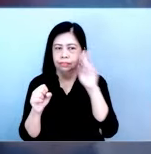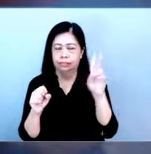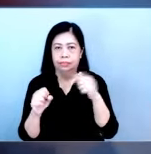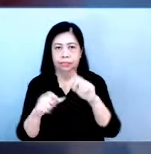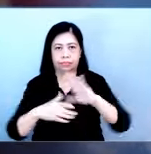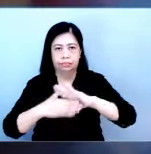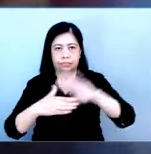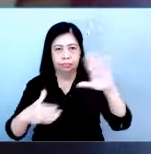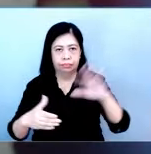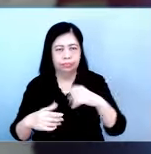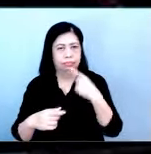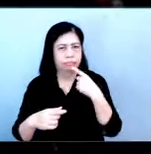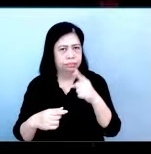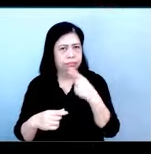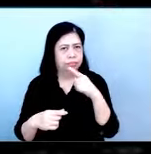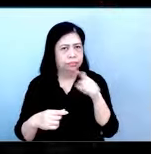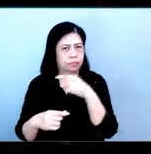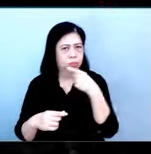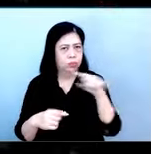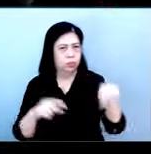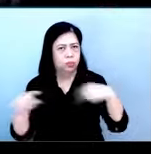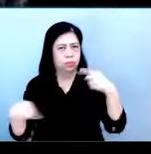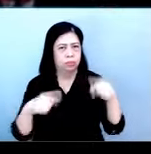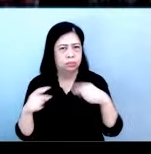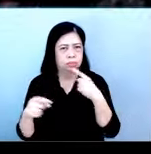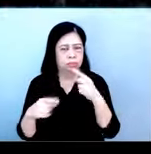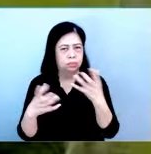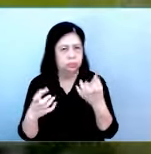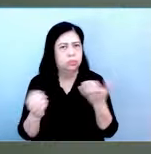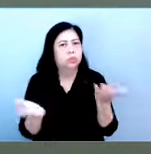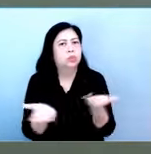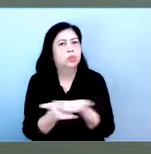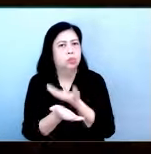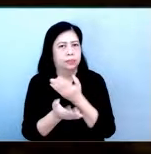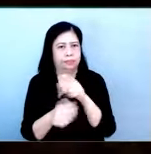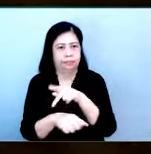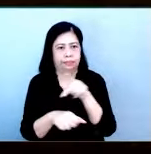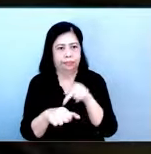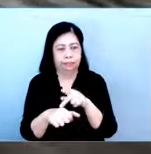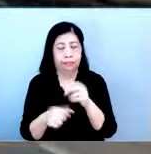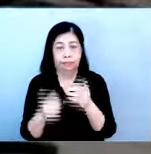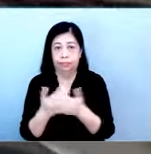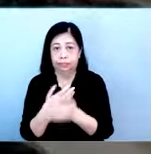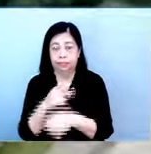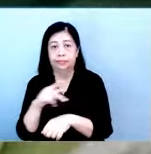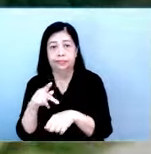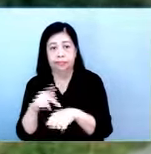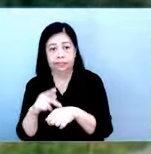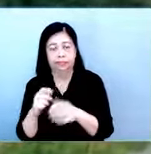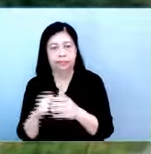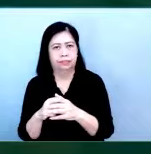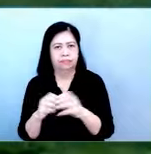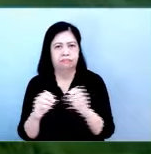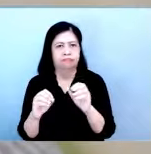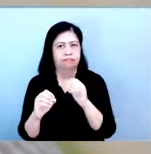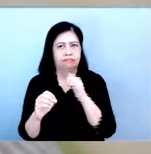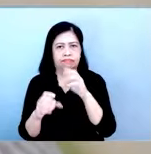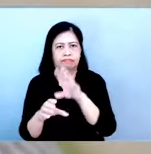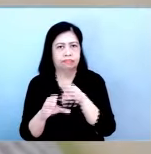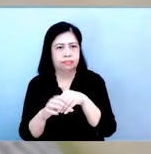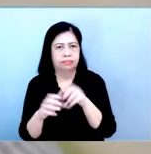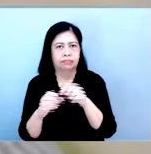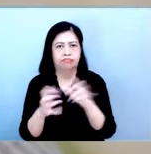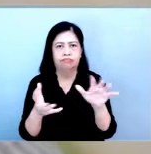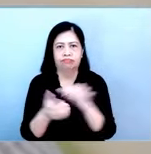kung saan nagpasaring siya sa mga naninira sa sinusulong na bagong Pilipinas. Sa isang bagong Pilipinas, walang puwang ang mga